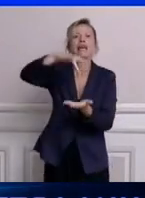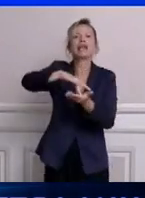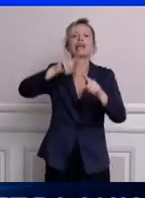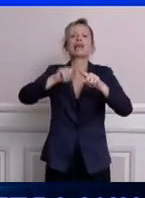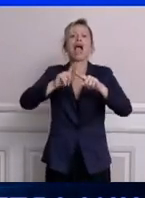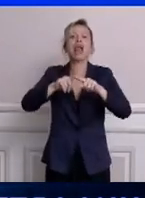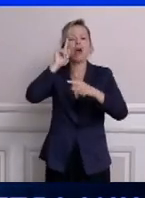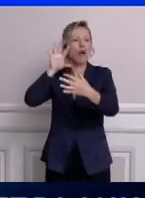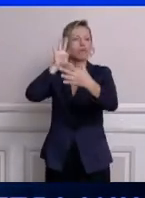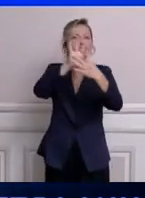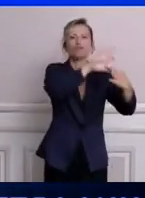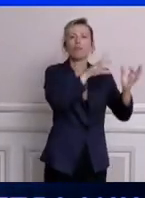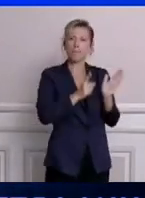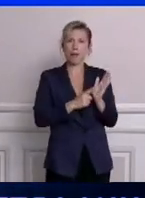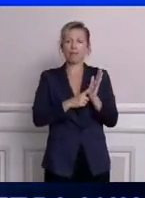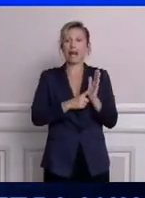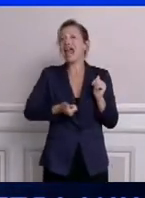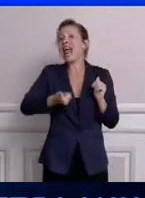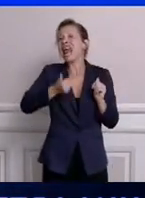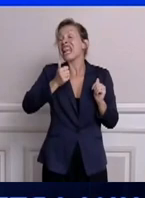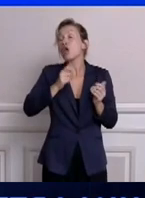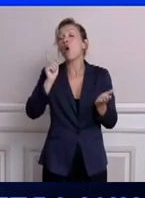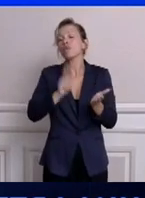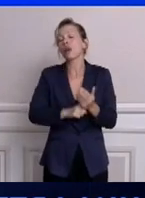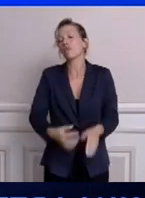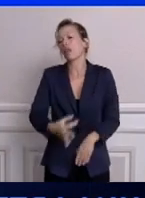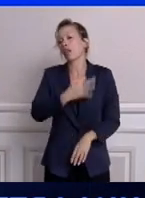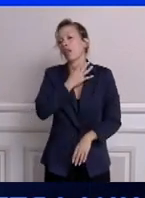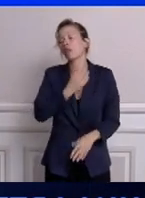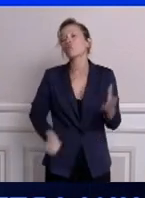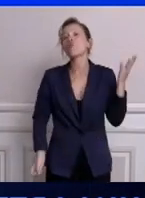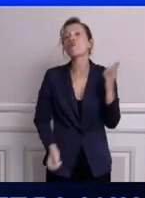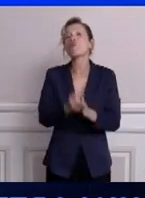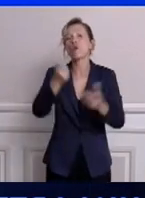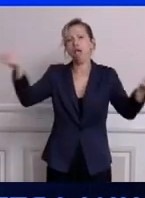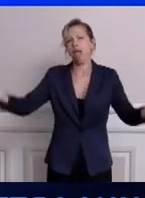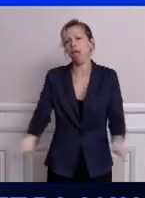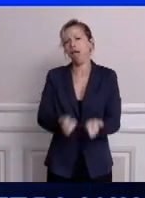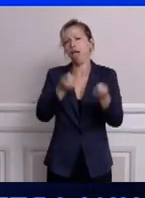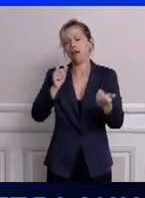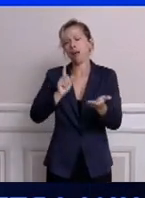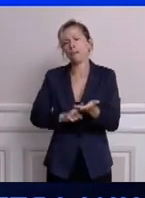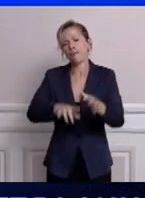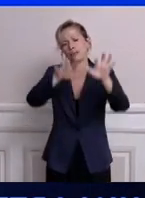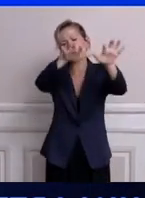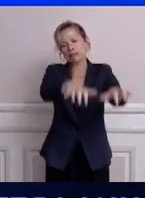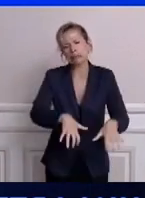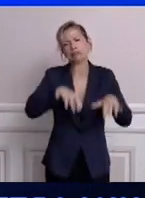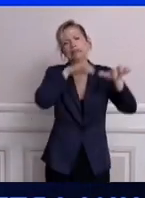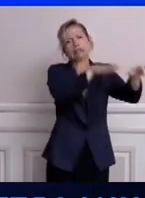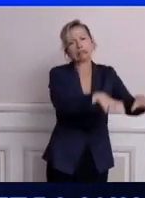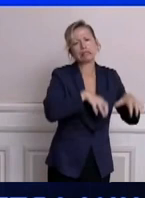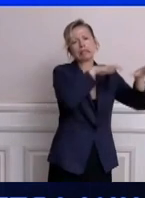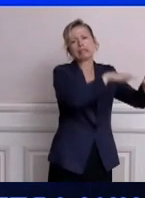Το ζήτημα του νερού. Με φράγματα και έργα αφαλάτωσης που χρειάζονται και έχουν μείνει πίσω. Την προώθηση της αειφορίας και